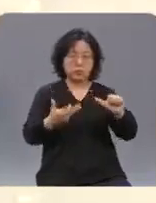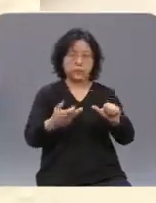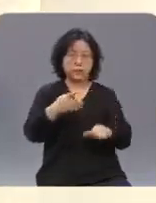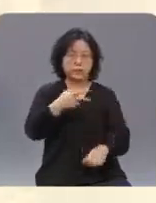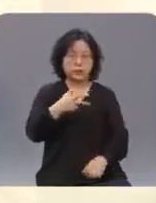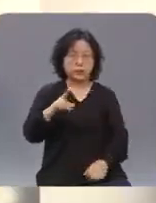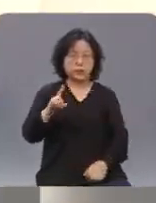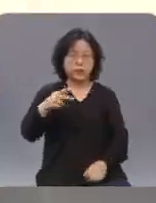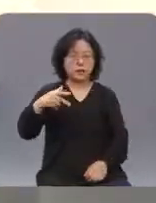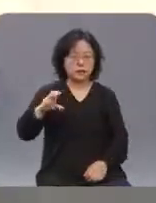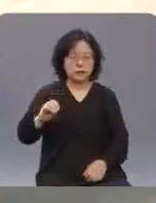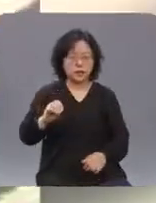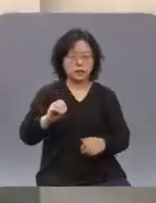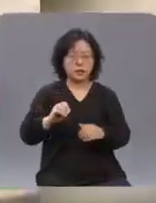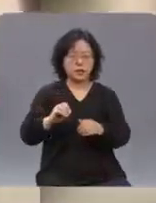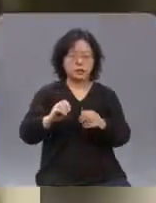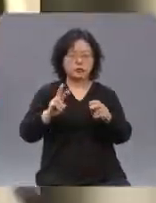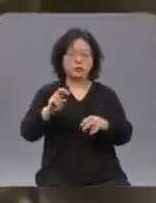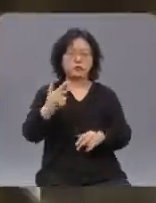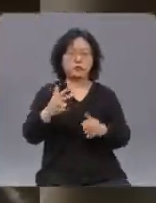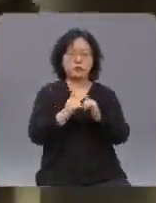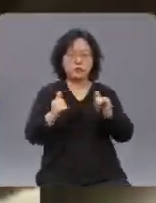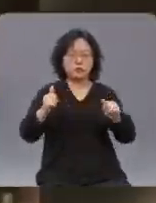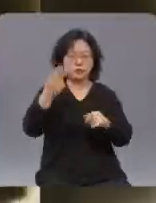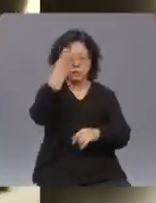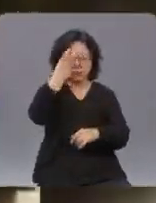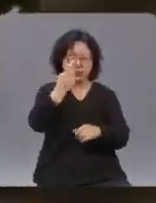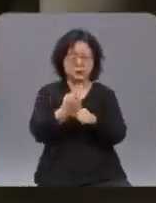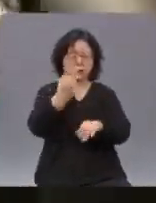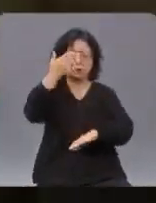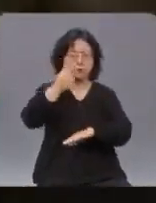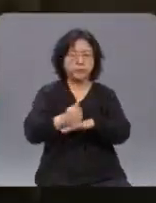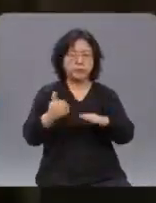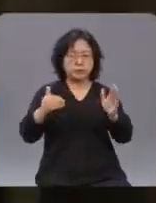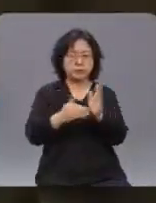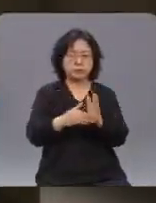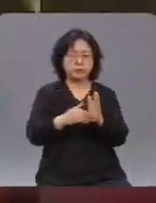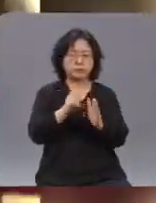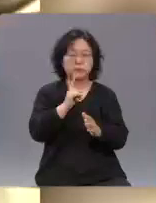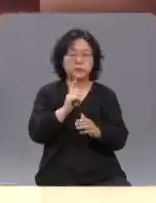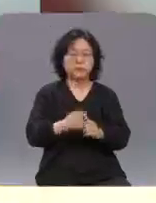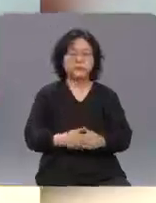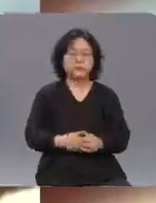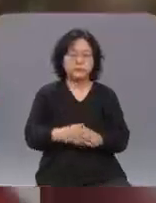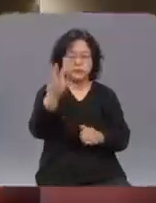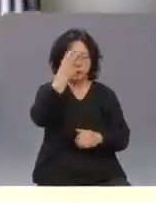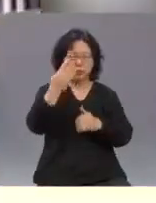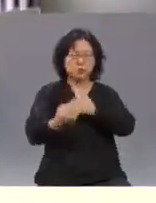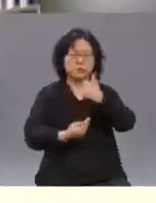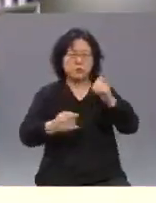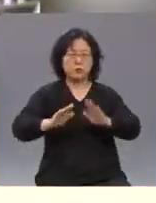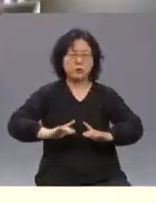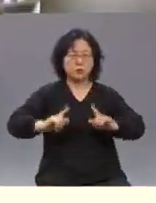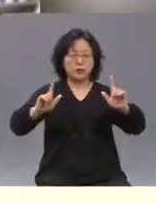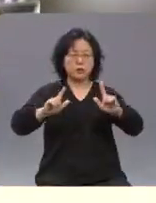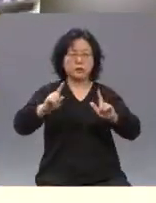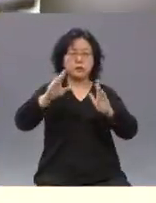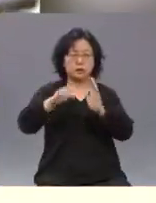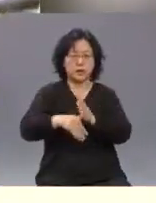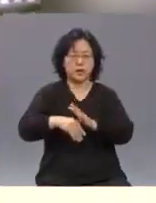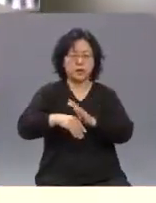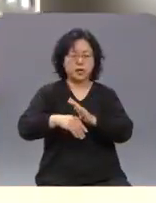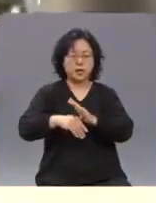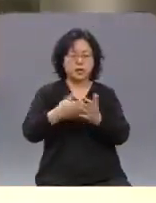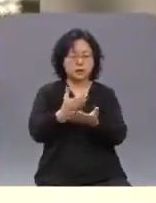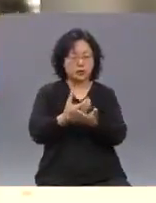대대장급 이상 장교 27명에 대한 조사를 지난해 말 마무리했다고 밝혔습니다 조사비는 올해도 당시